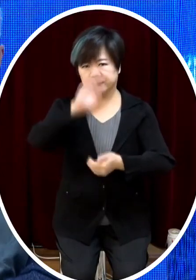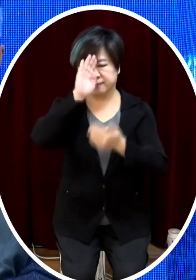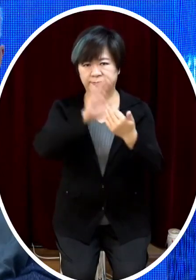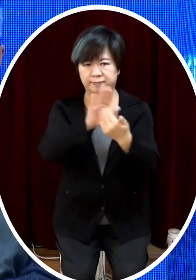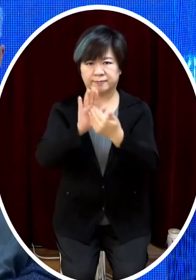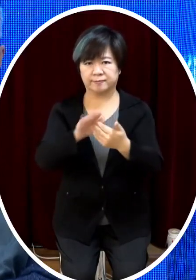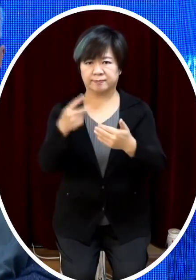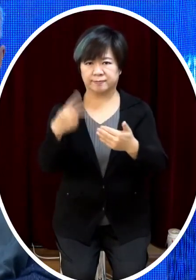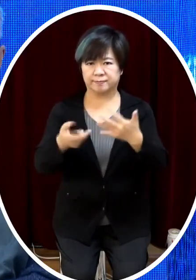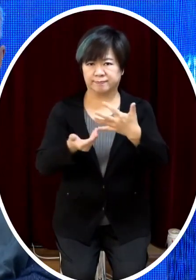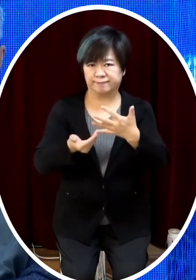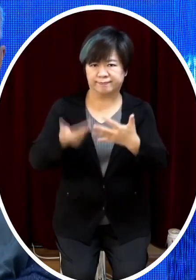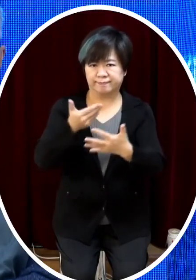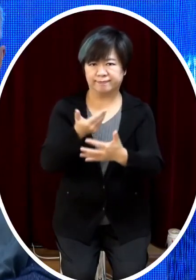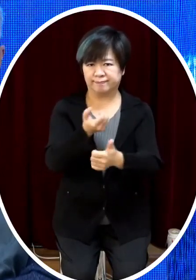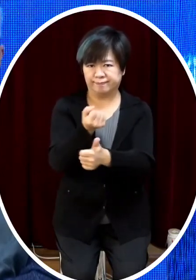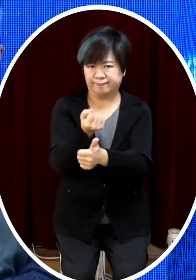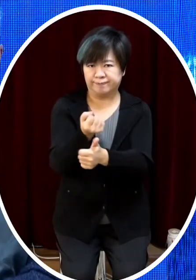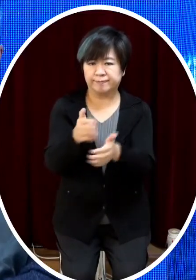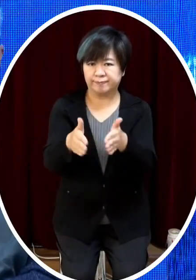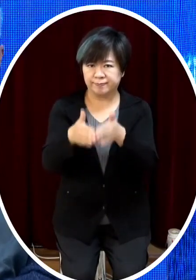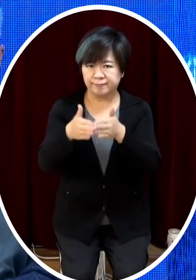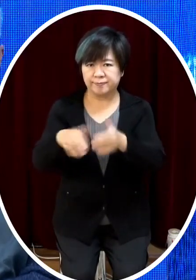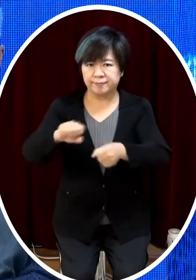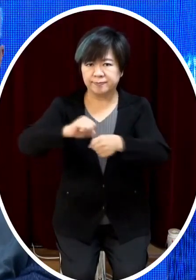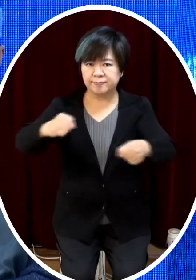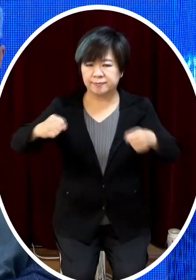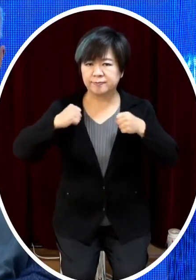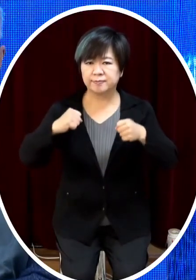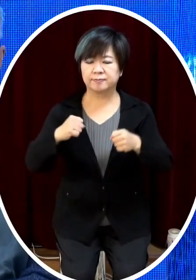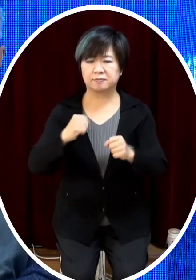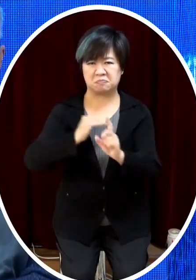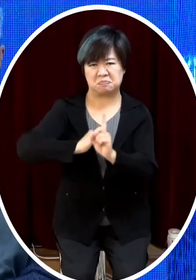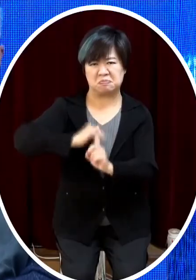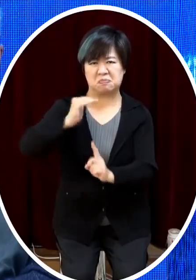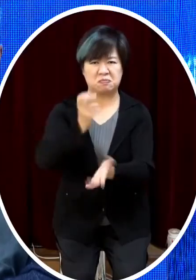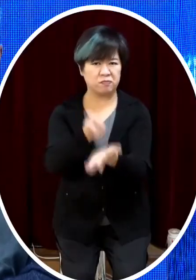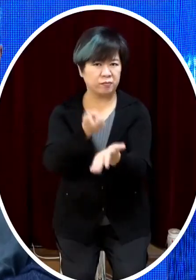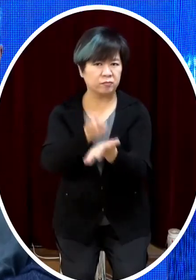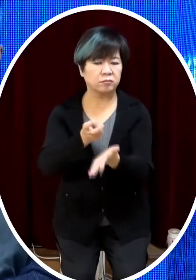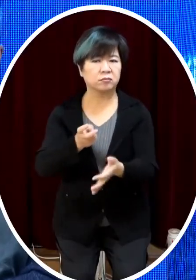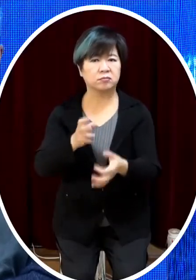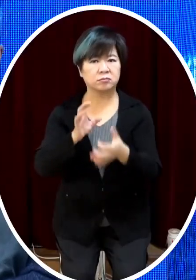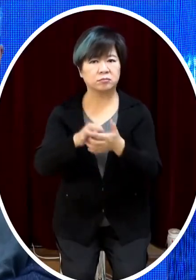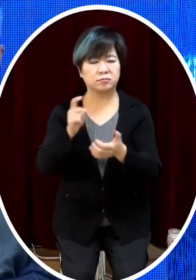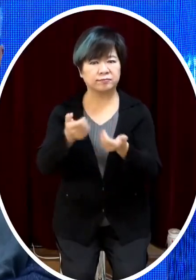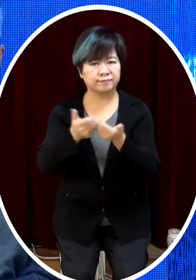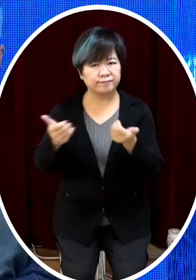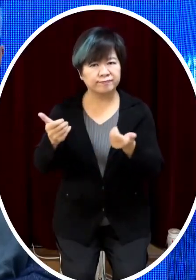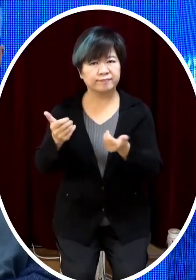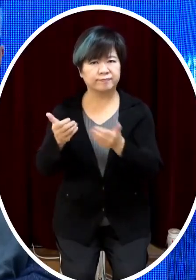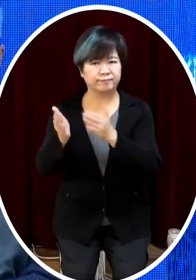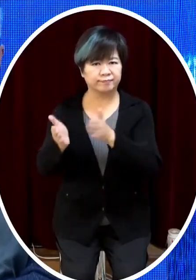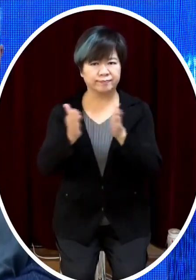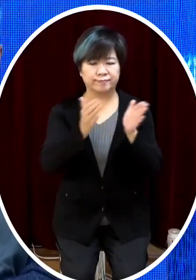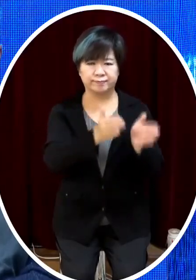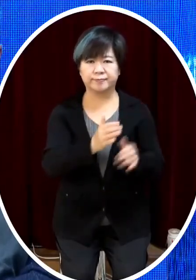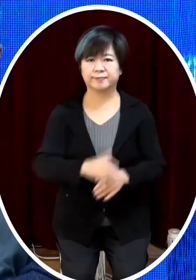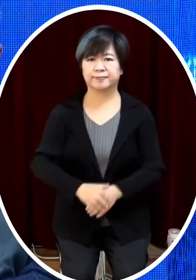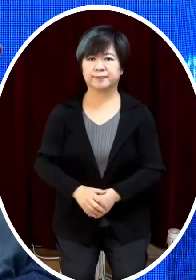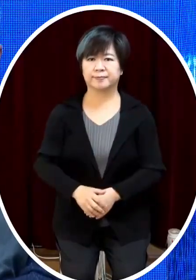还要升级的控管，我们要加强整个控管的力道。好，那大概分作几个哈。